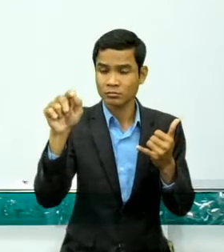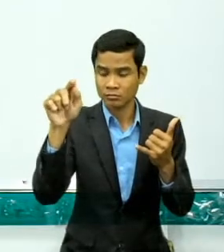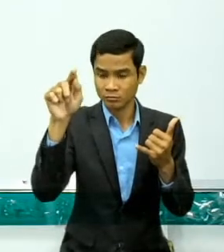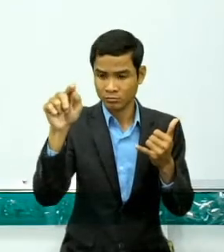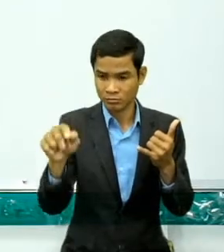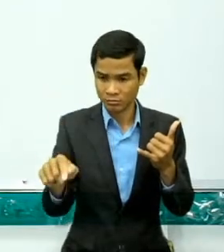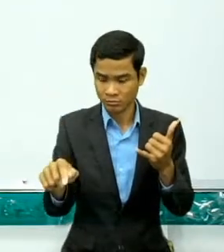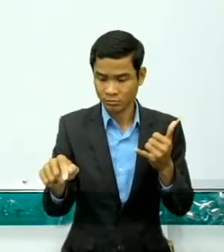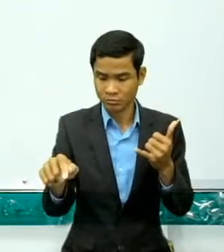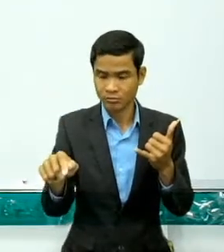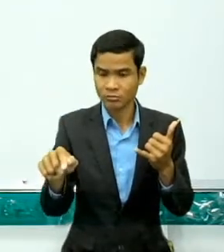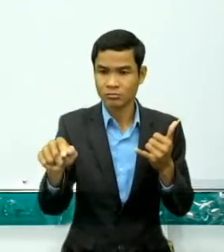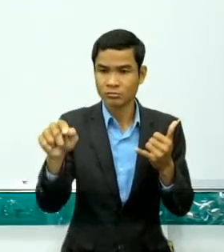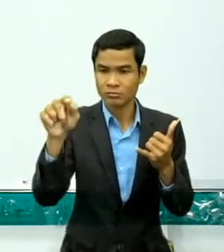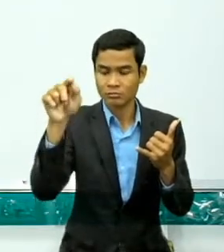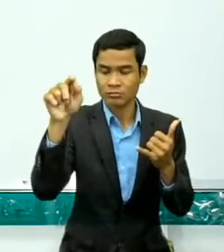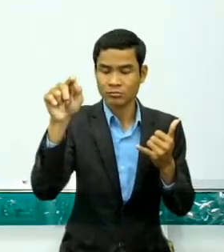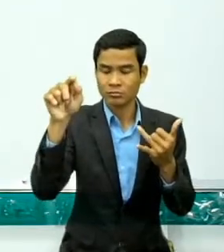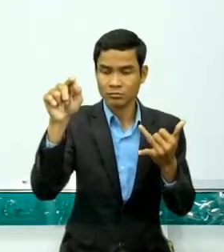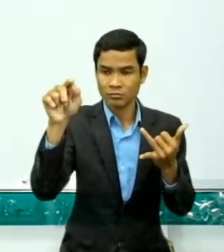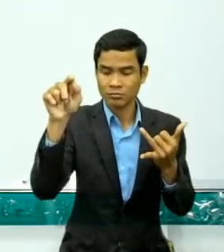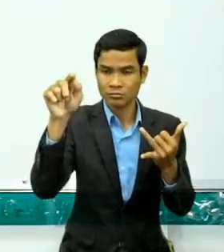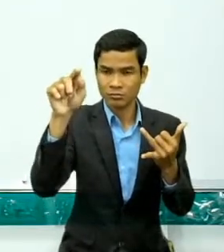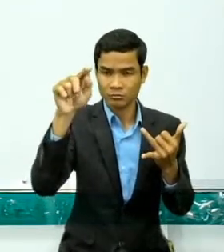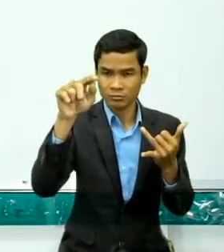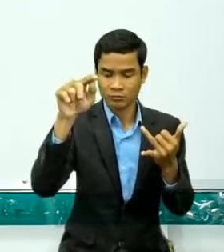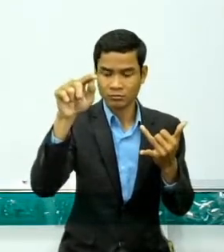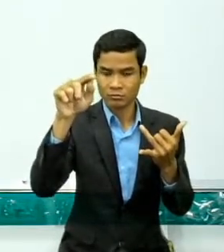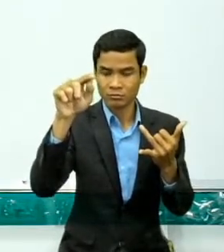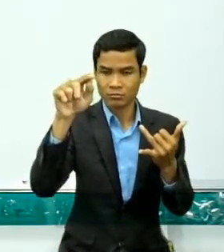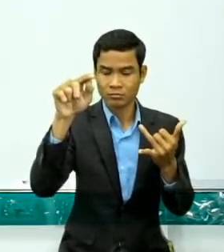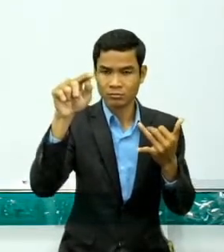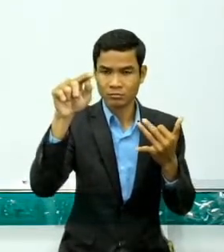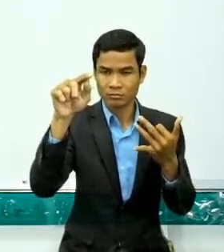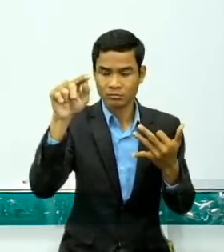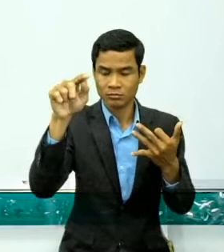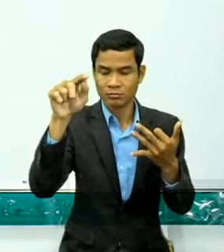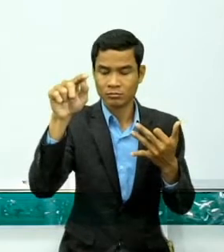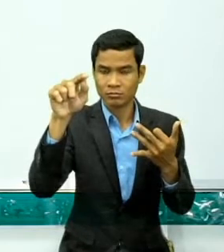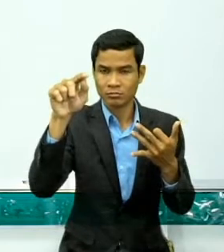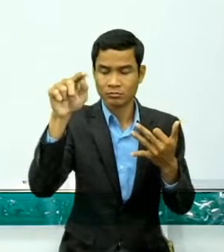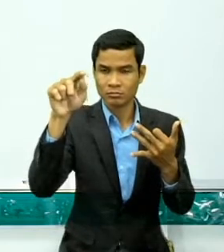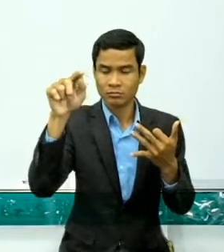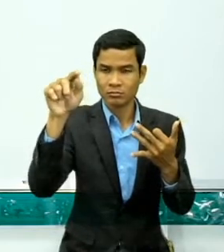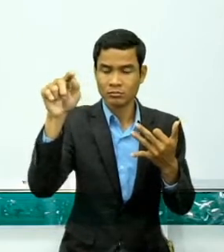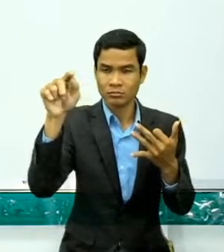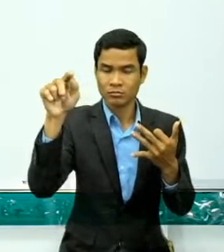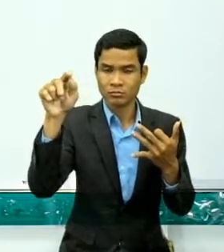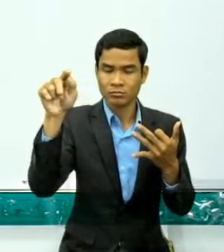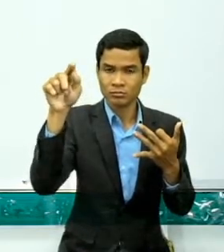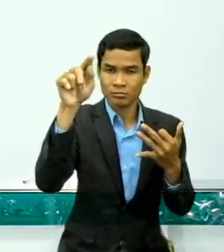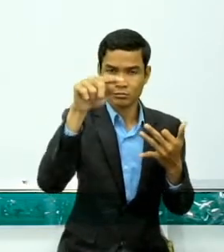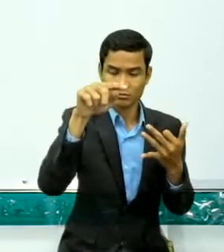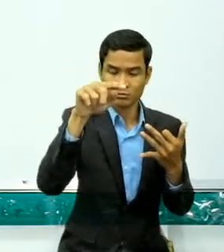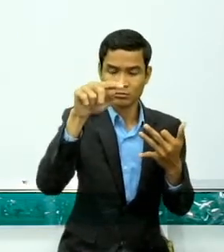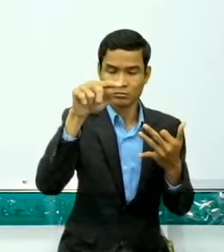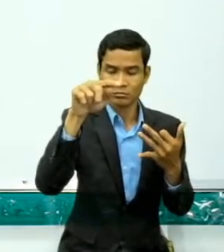ងទៅលើ7កោងផ្កាប់8កោងផ្កាប់ពីឆ្វេងទៅ